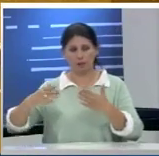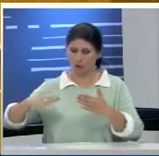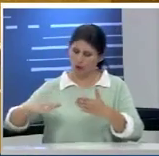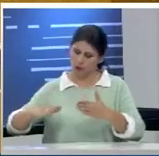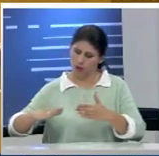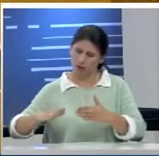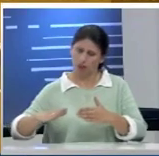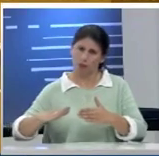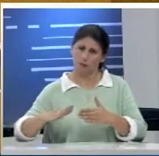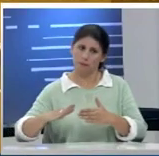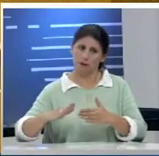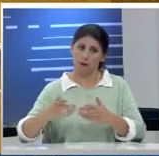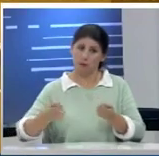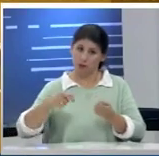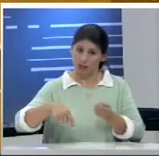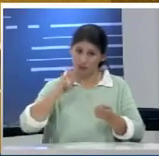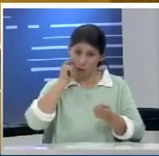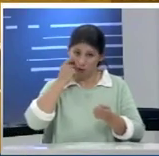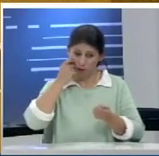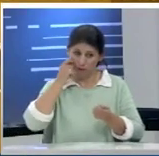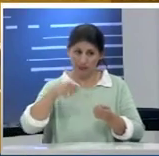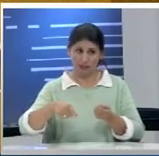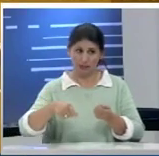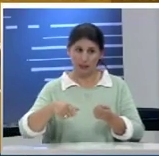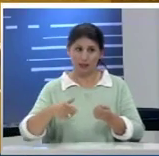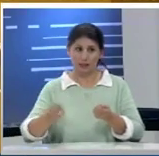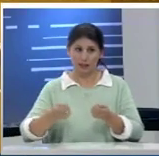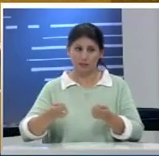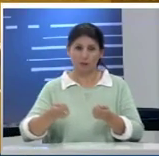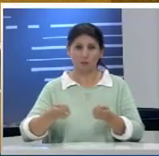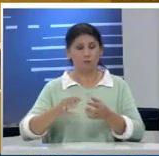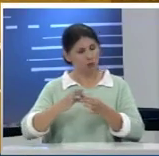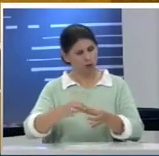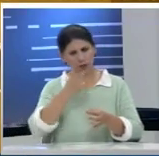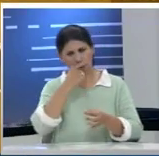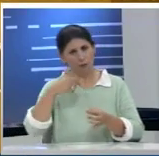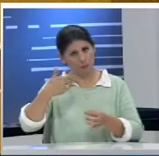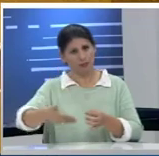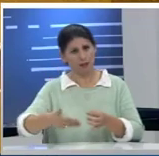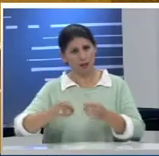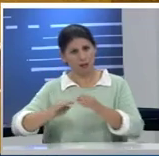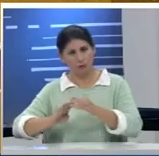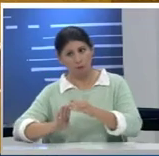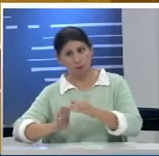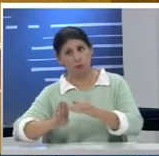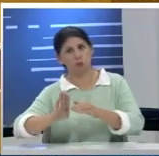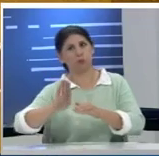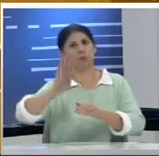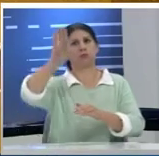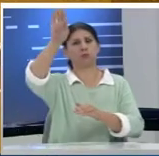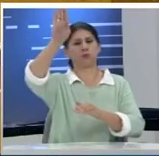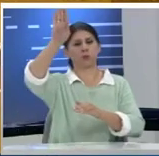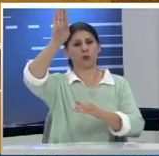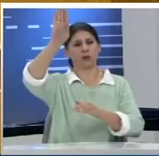ήπια. Μόλις κάνει αυτό το πράγμα ο Σιμίτης και αυτά που συνεχίζει ο Καραμαλής μετά, κοιτάξτε πώς εκτινάζεται απάνω. Και